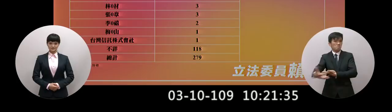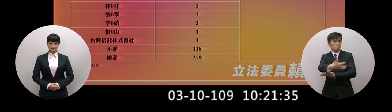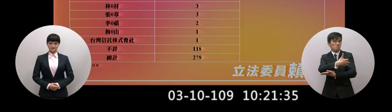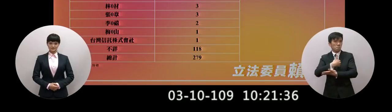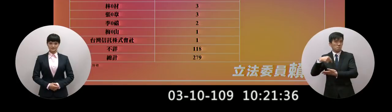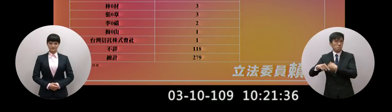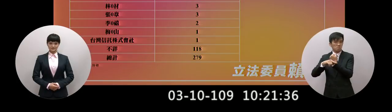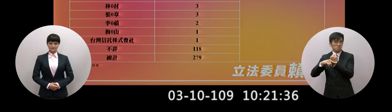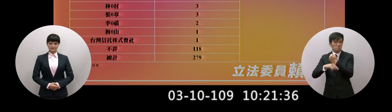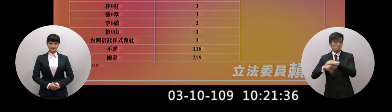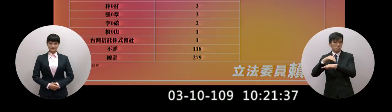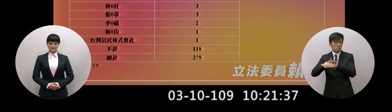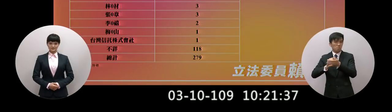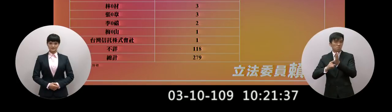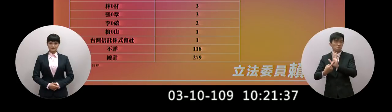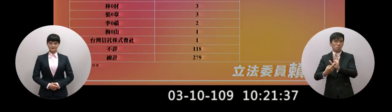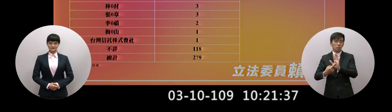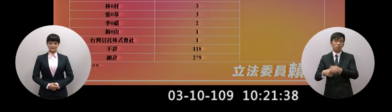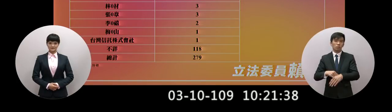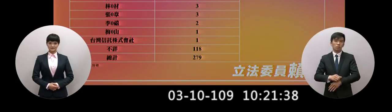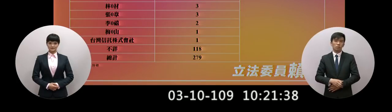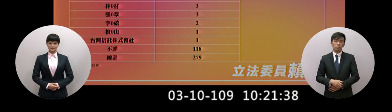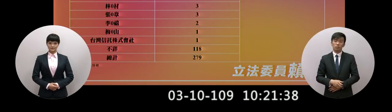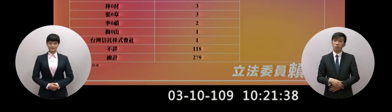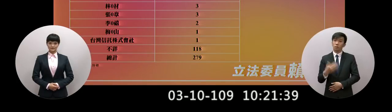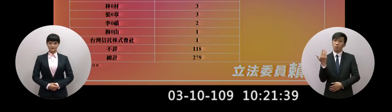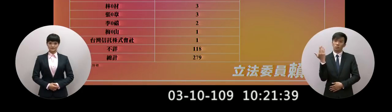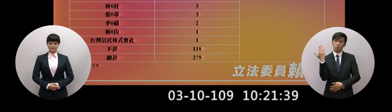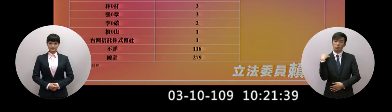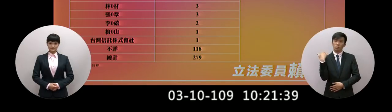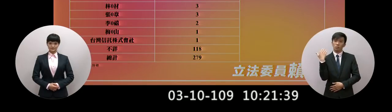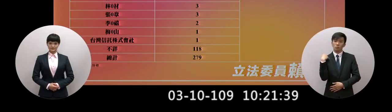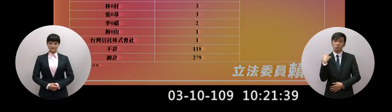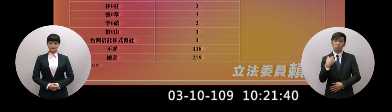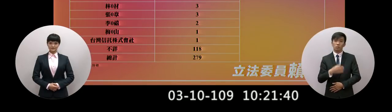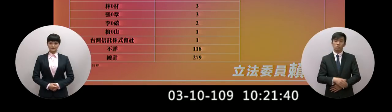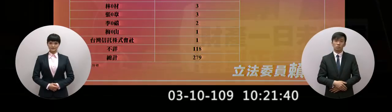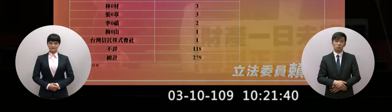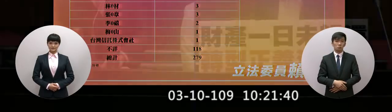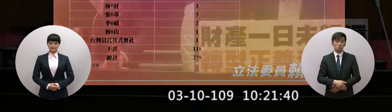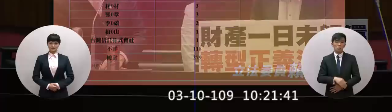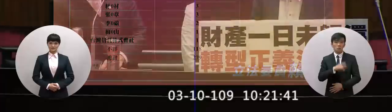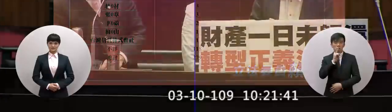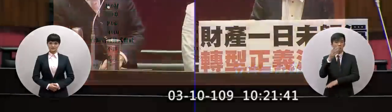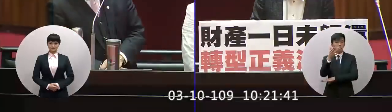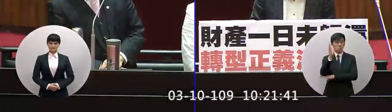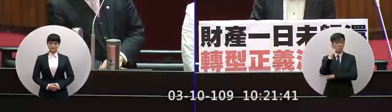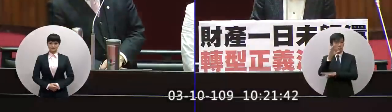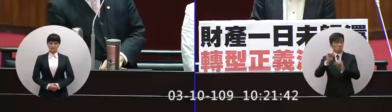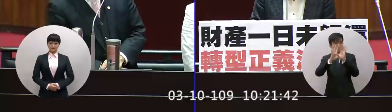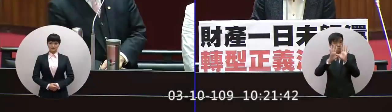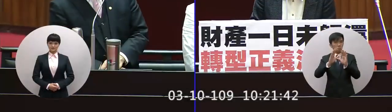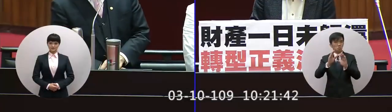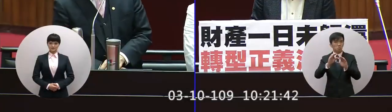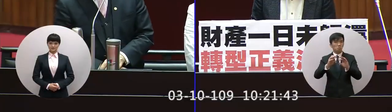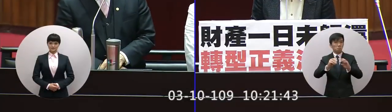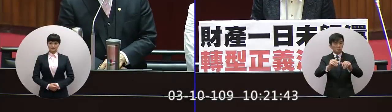究的研究成果来看，过去遭受宣布要没收财产的人至少